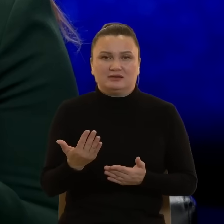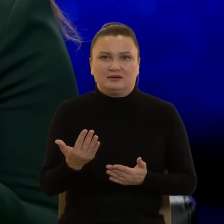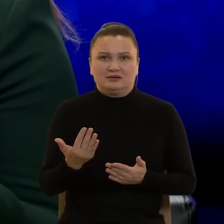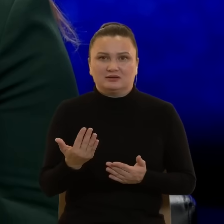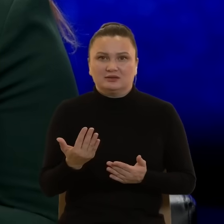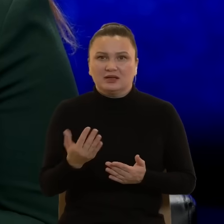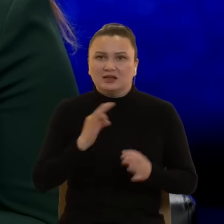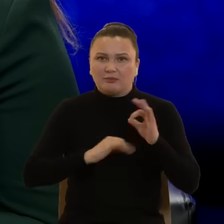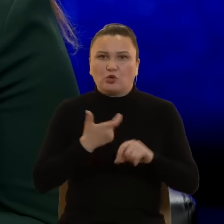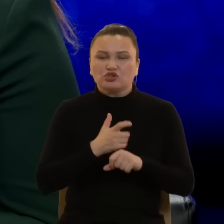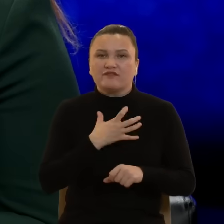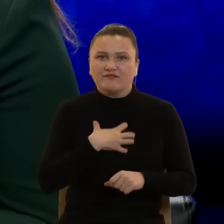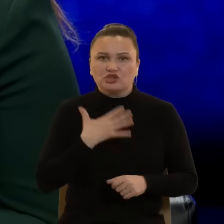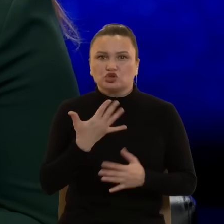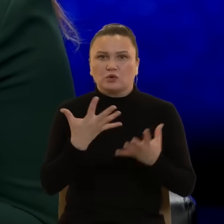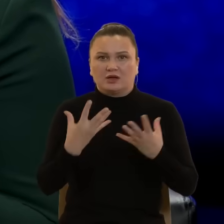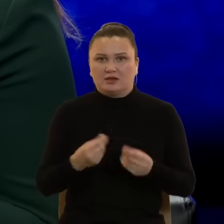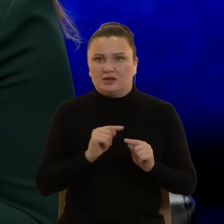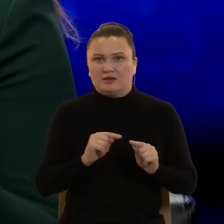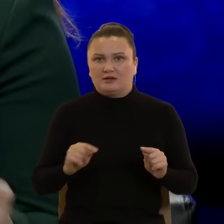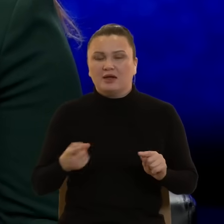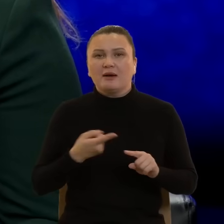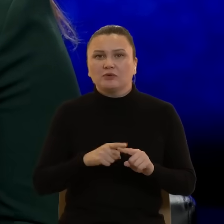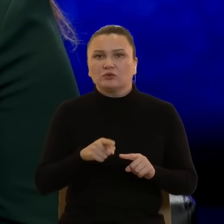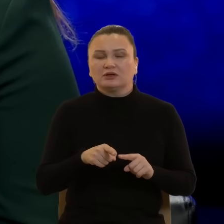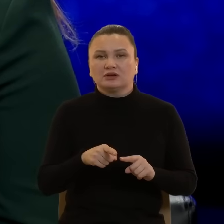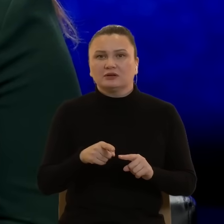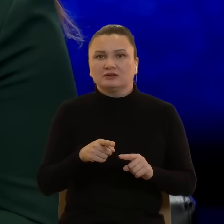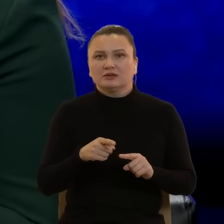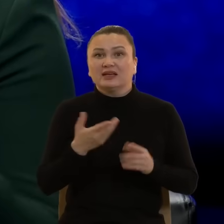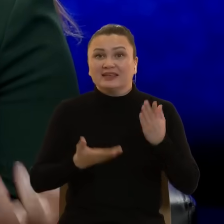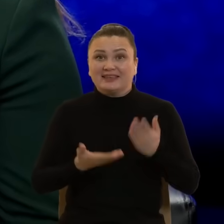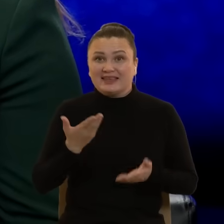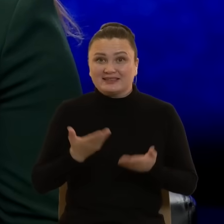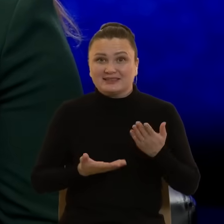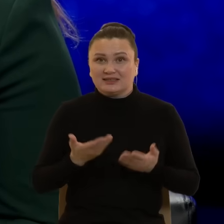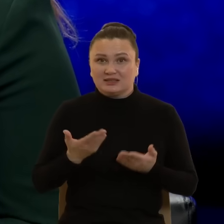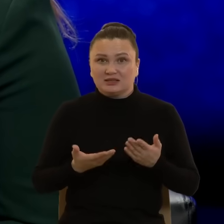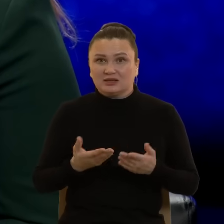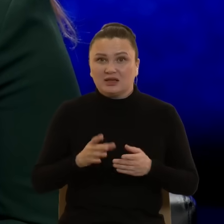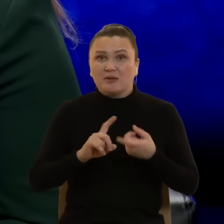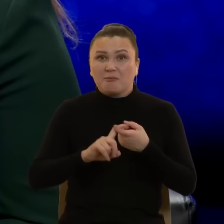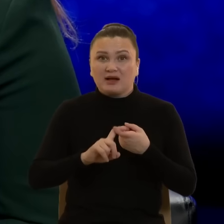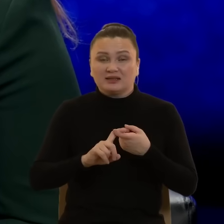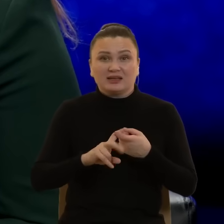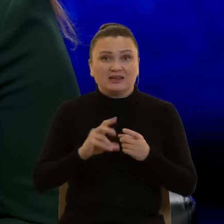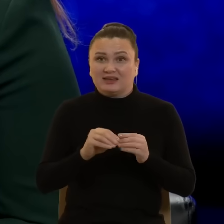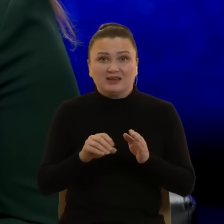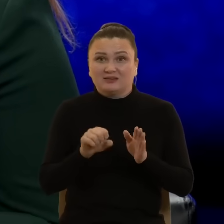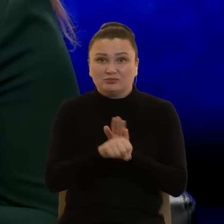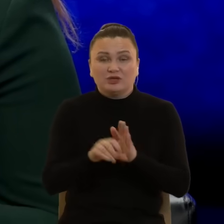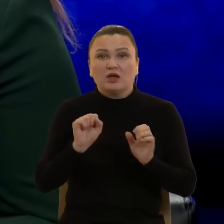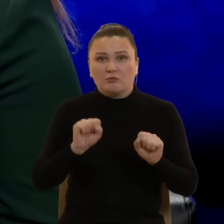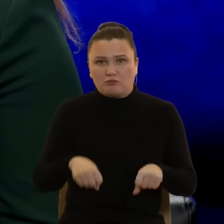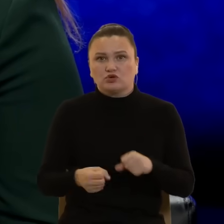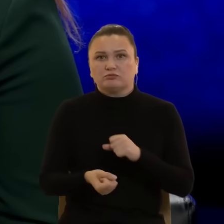определенную длительность, потому что это направлено на элиминацию бактерий. То есть если бактерии не элиминировать, это может